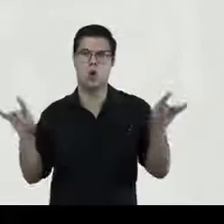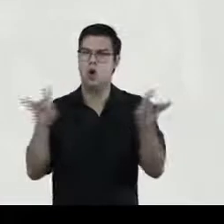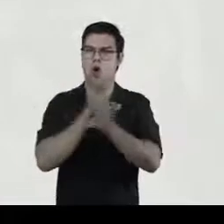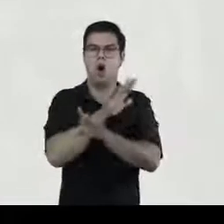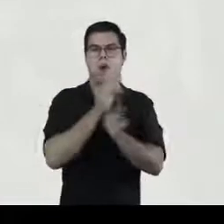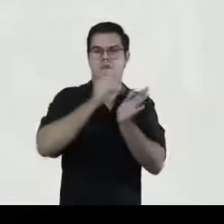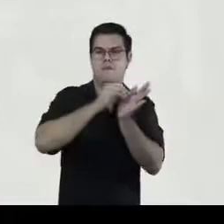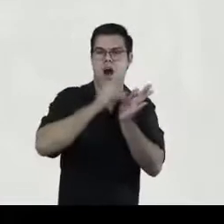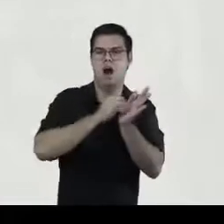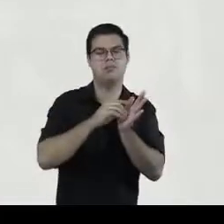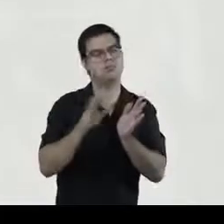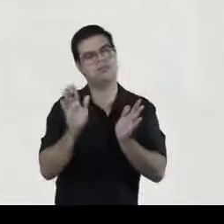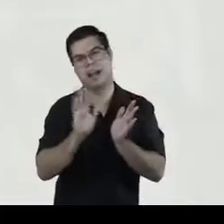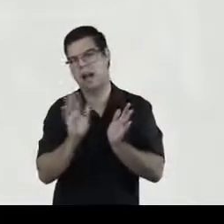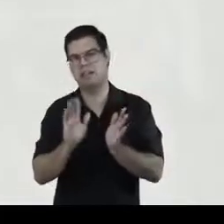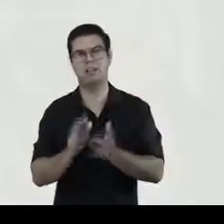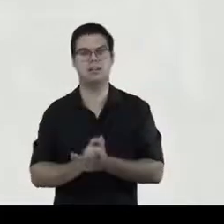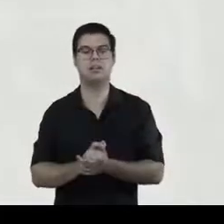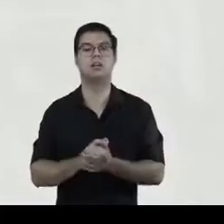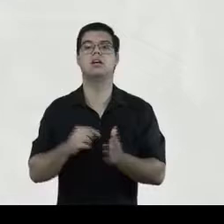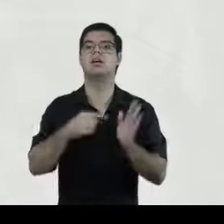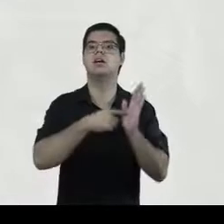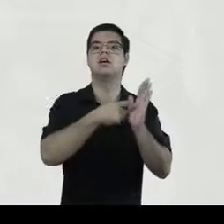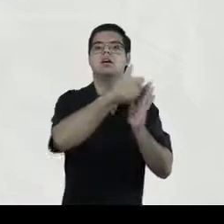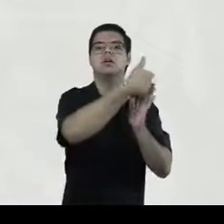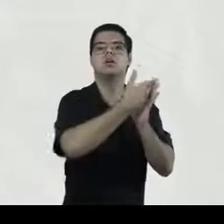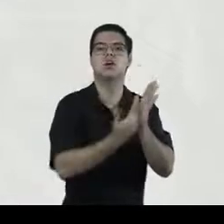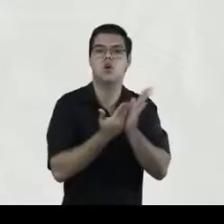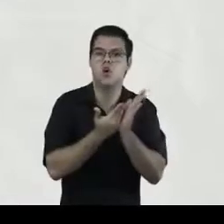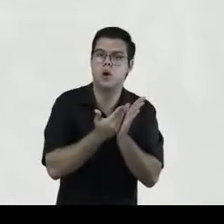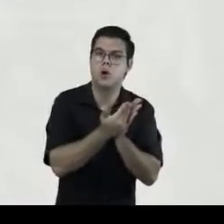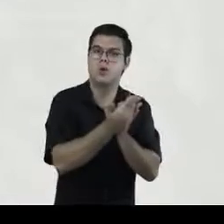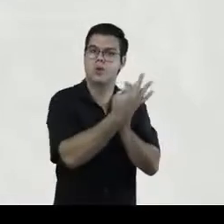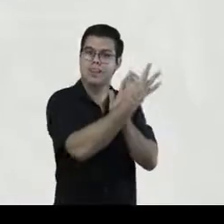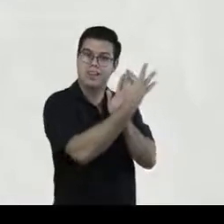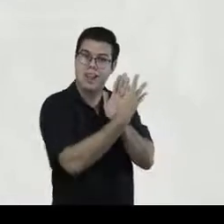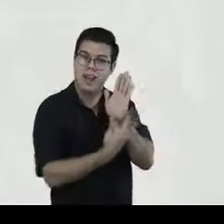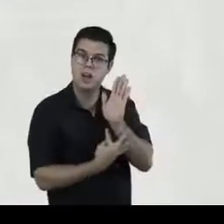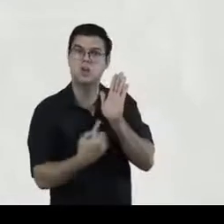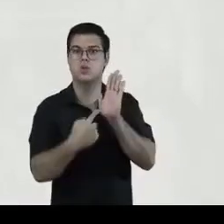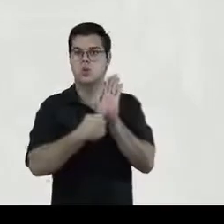qui nous montre le début du texte. partir de ce moment-là, il n'y a plus aucune